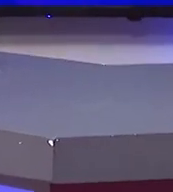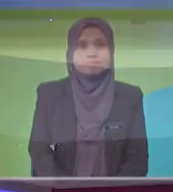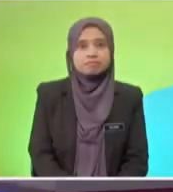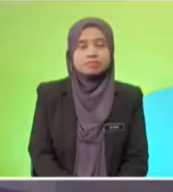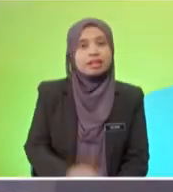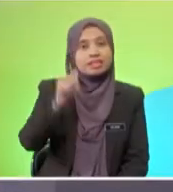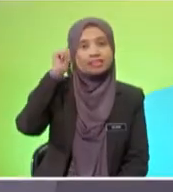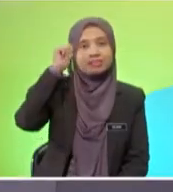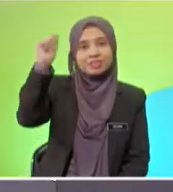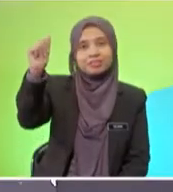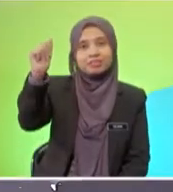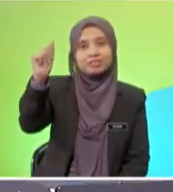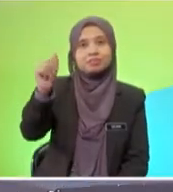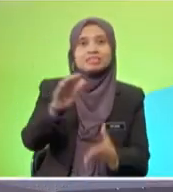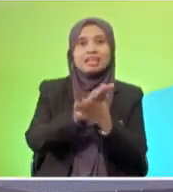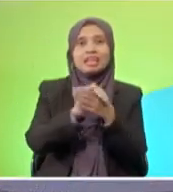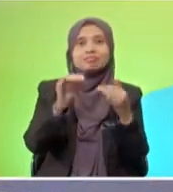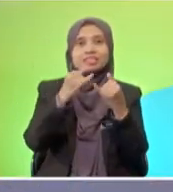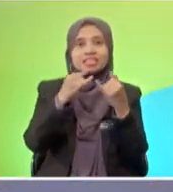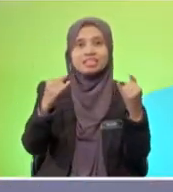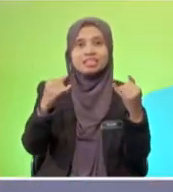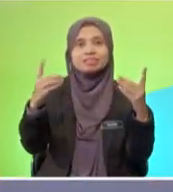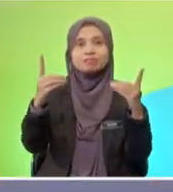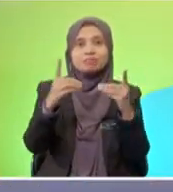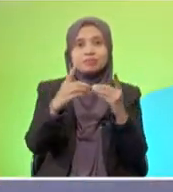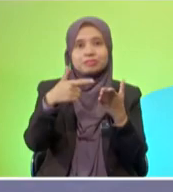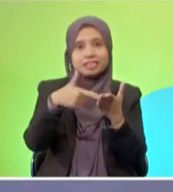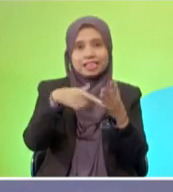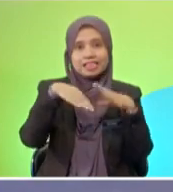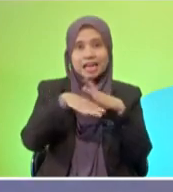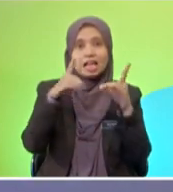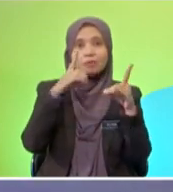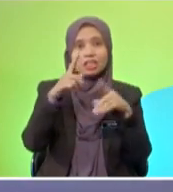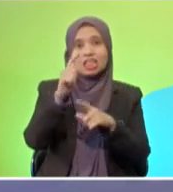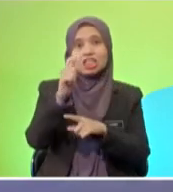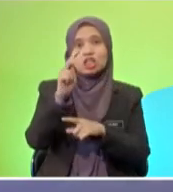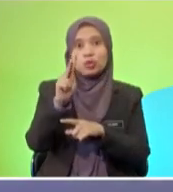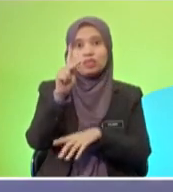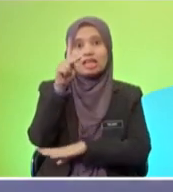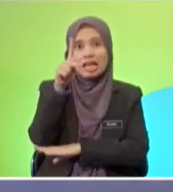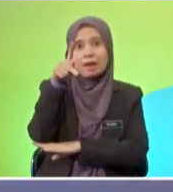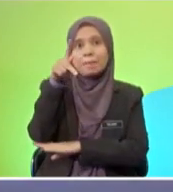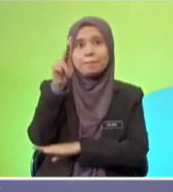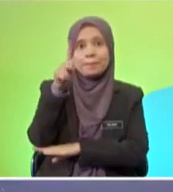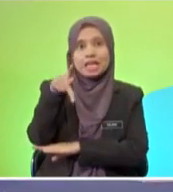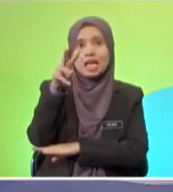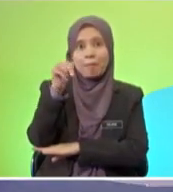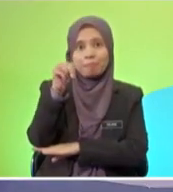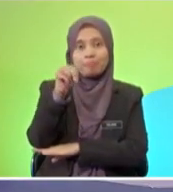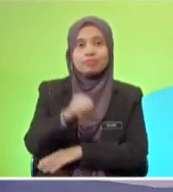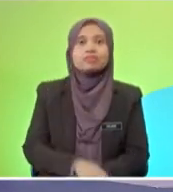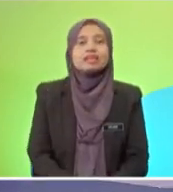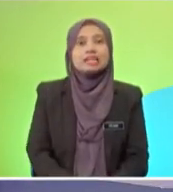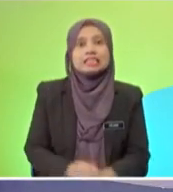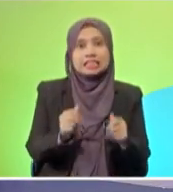Assalamualaikum dan salam sejahtera bertemu kembali dalam Didik TV cpm hari ini Anda bersama saya hazrina Kasim